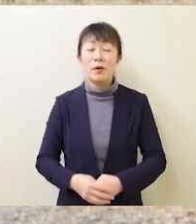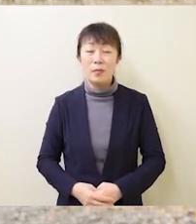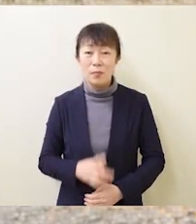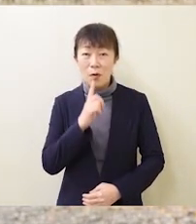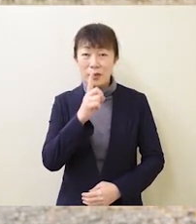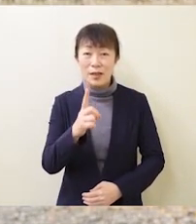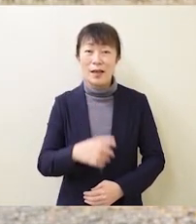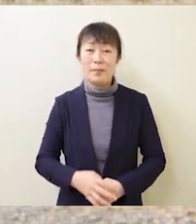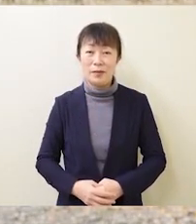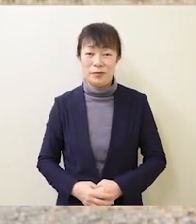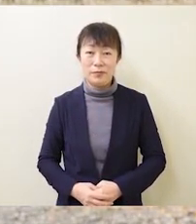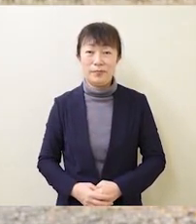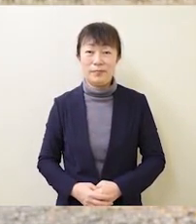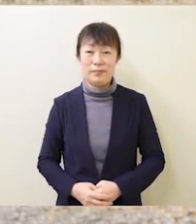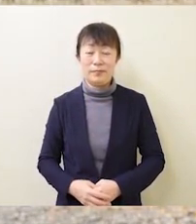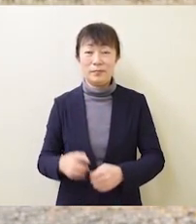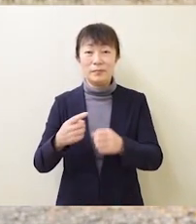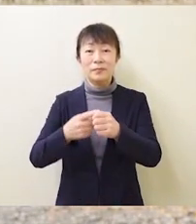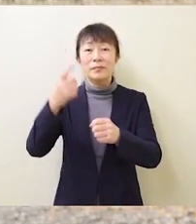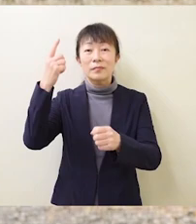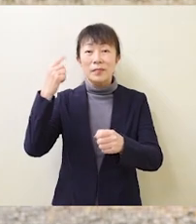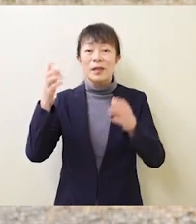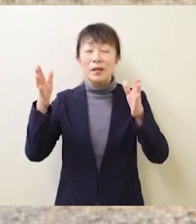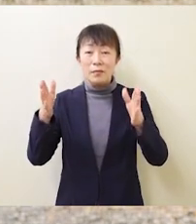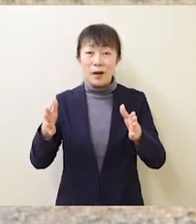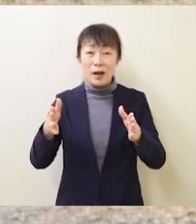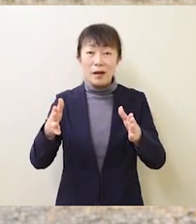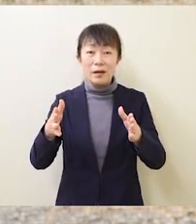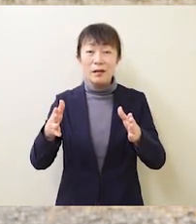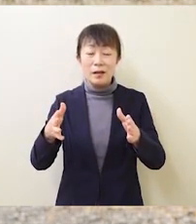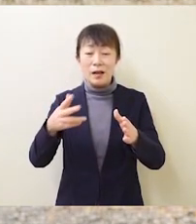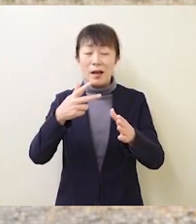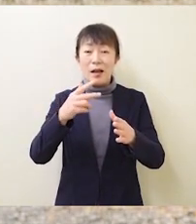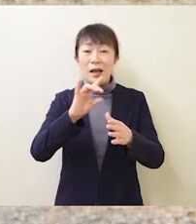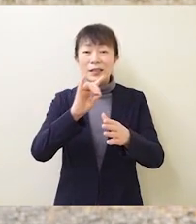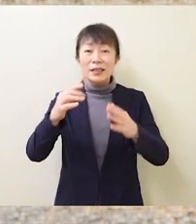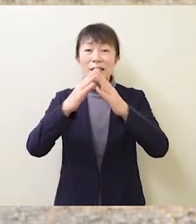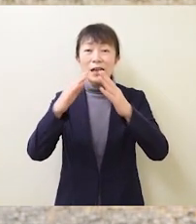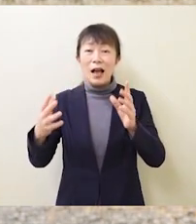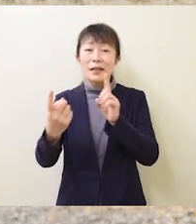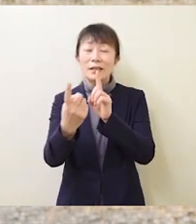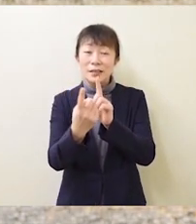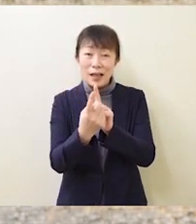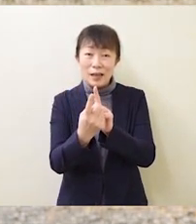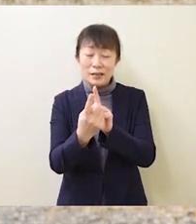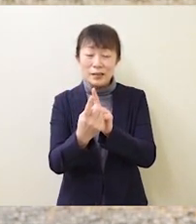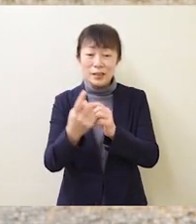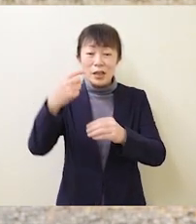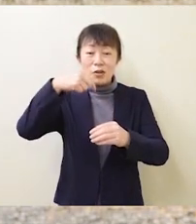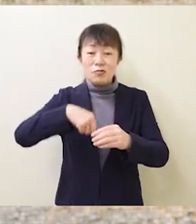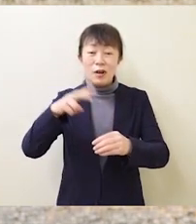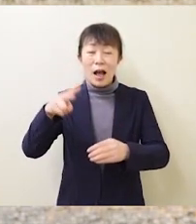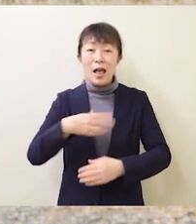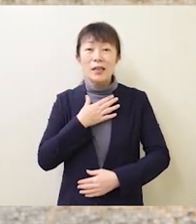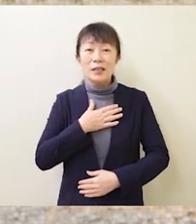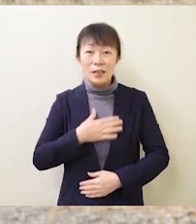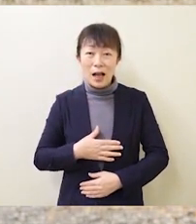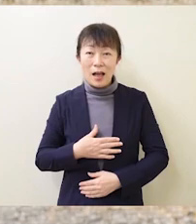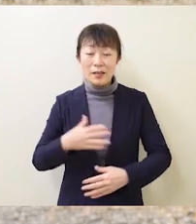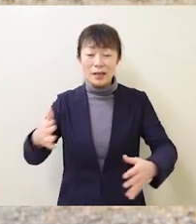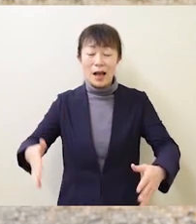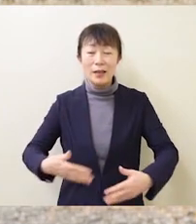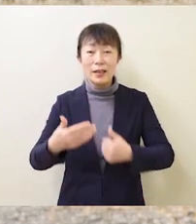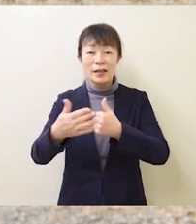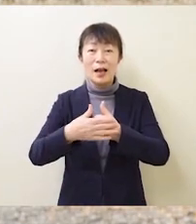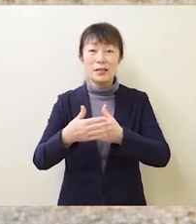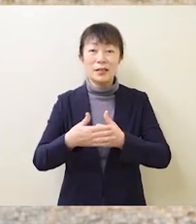し上げます。9年中は私ども議会に対しまして、深いご理解と温かい